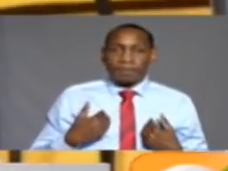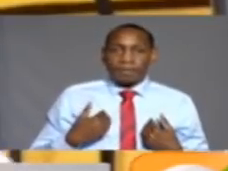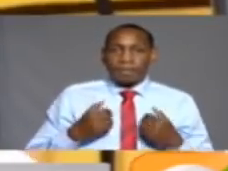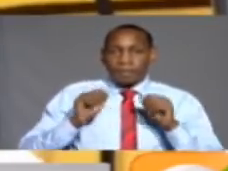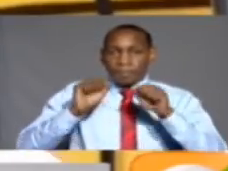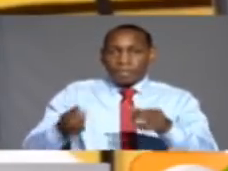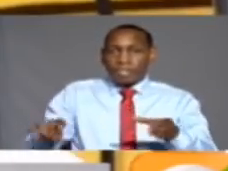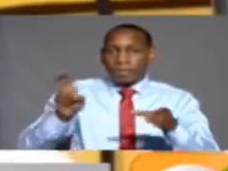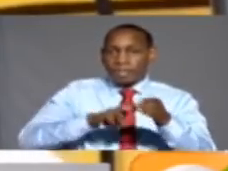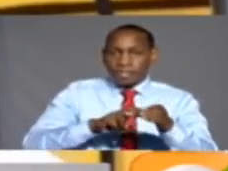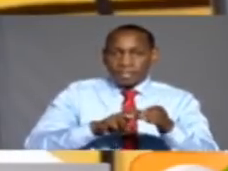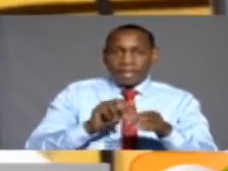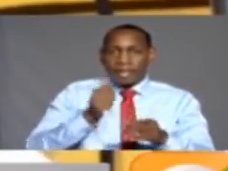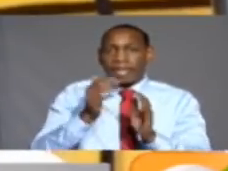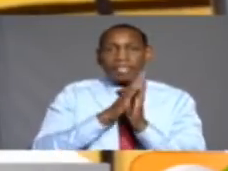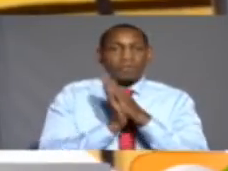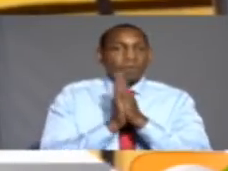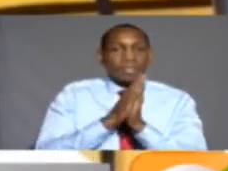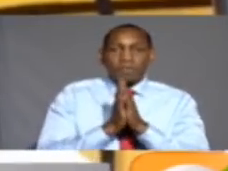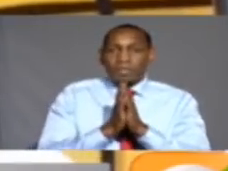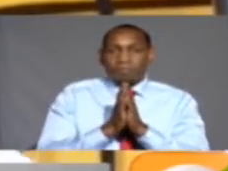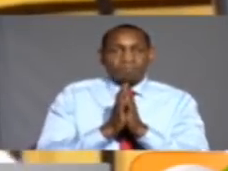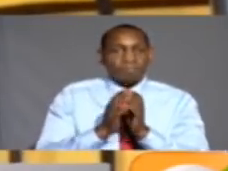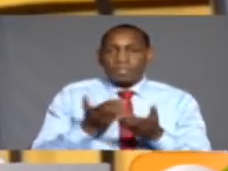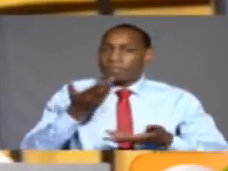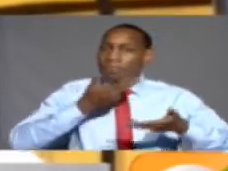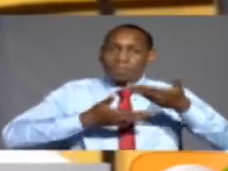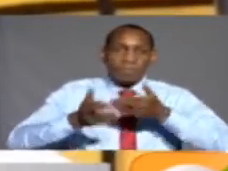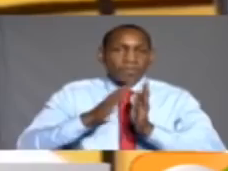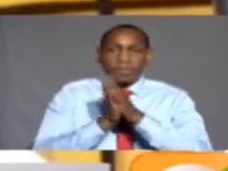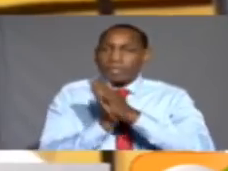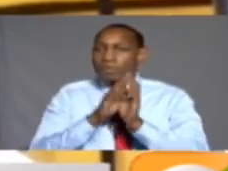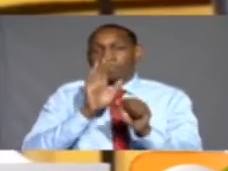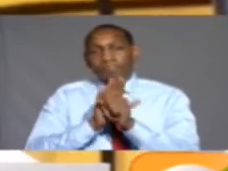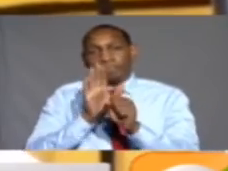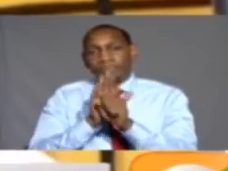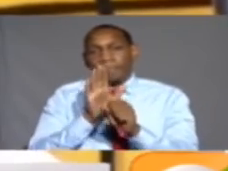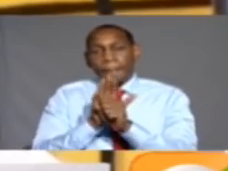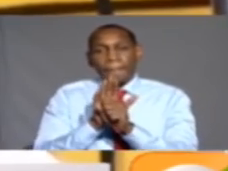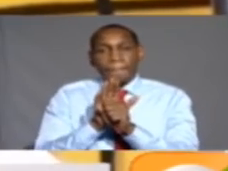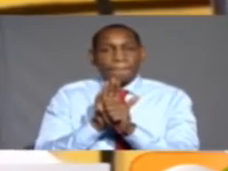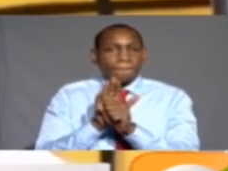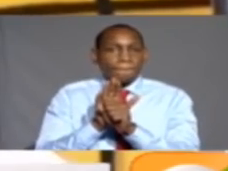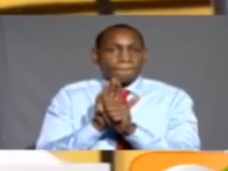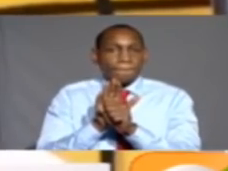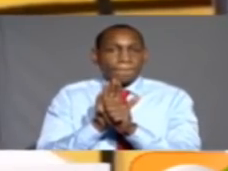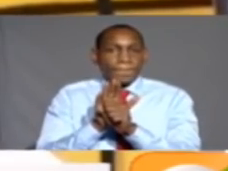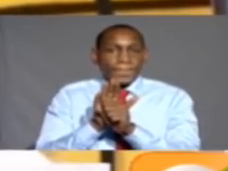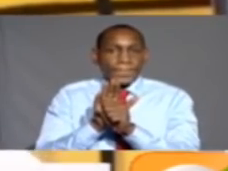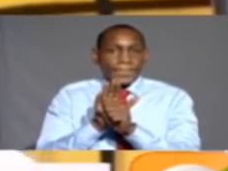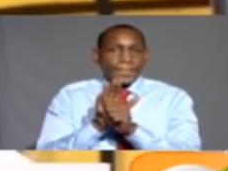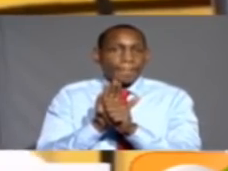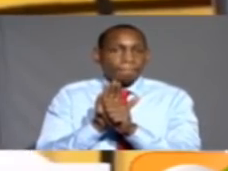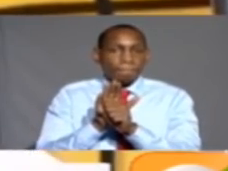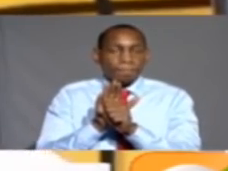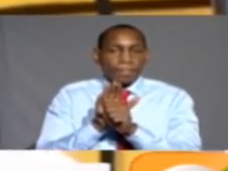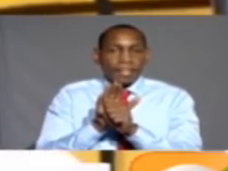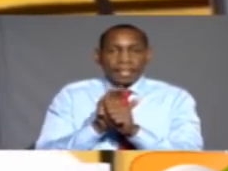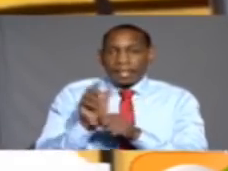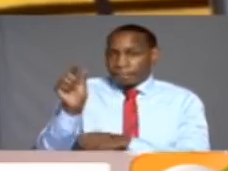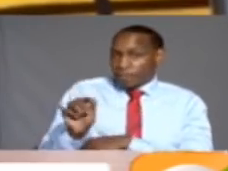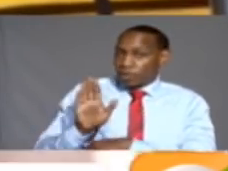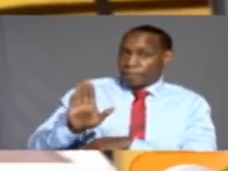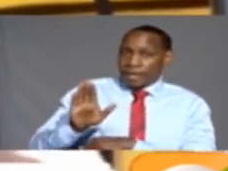mbeba kaleta story, ni hivyo tu, story nyingi. Lakini una mtu kama